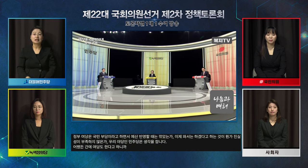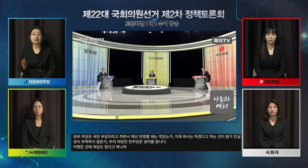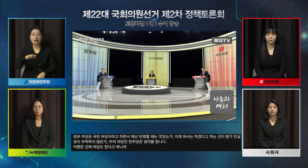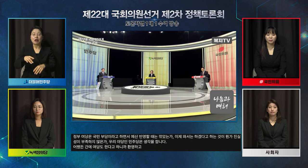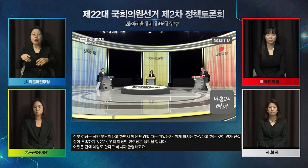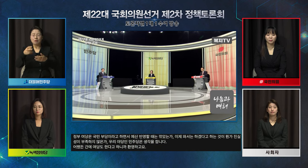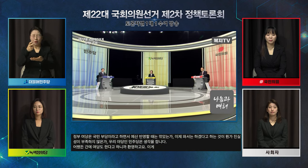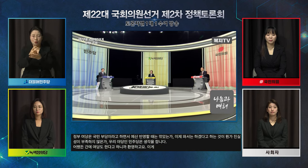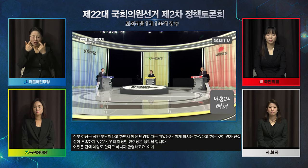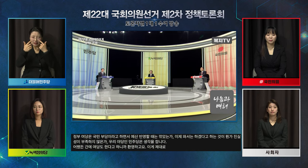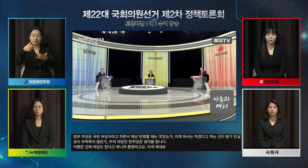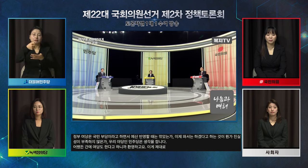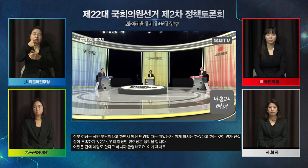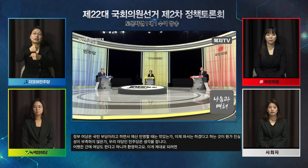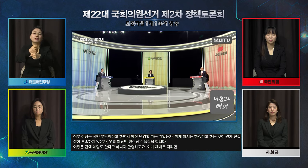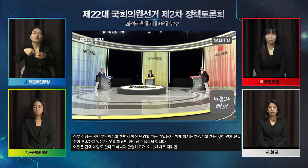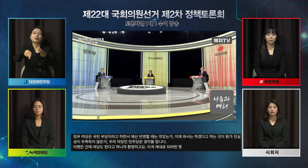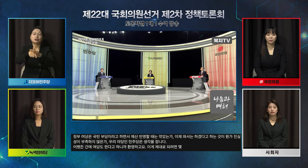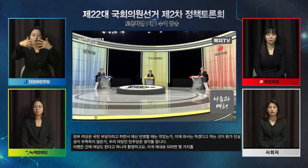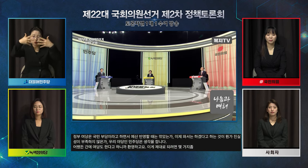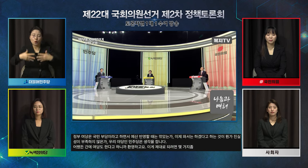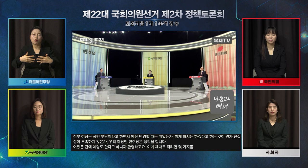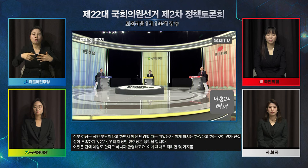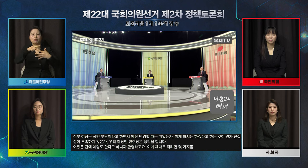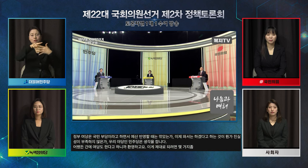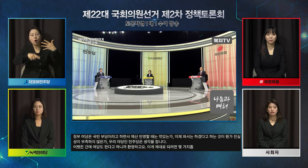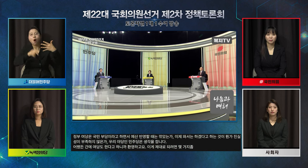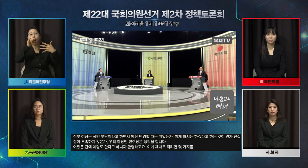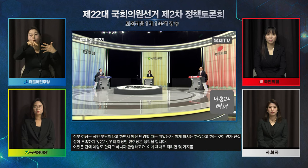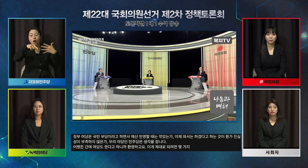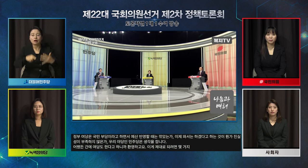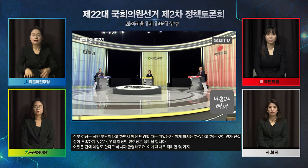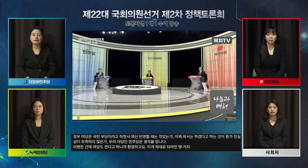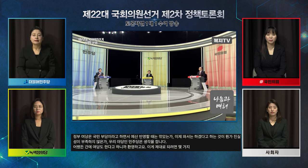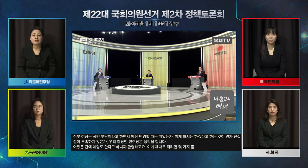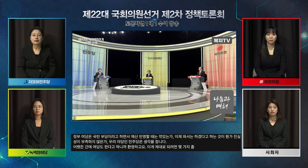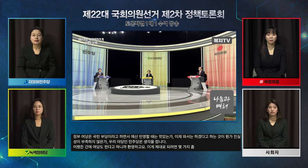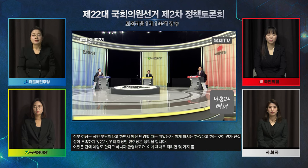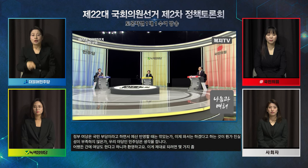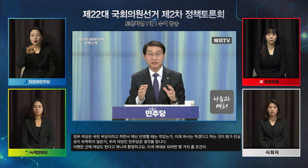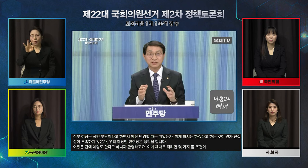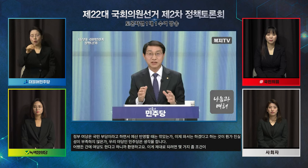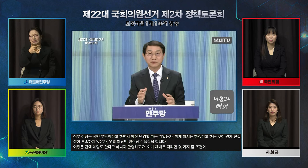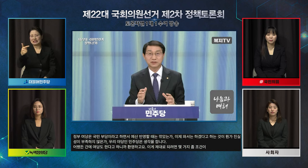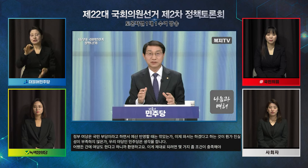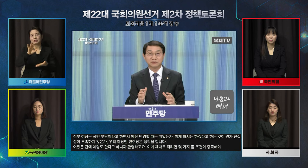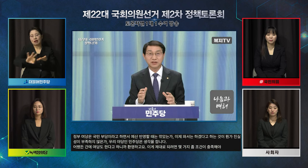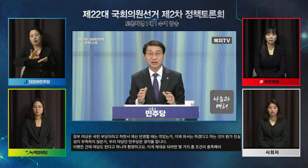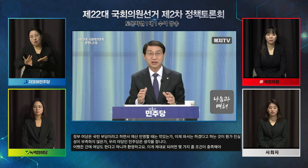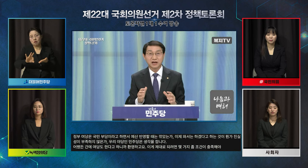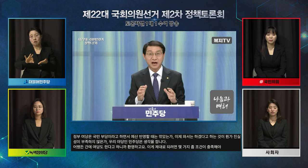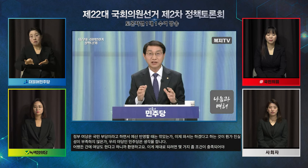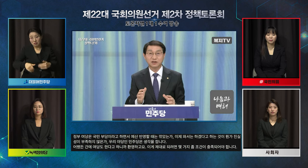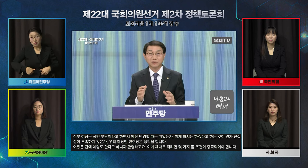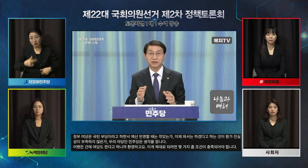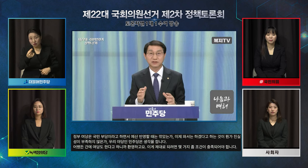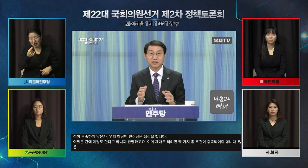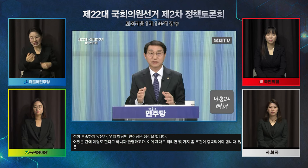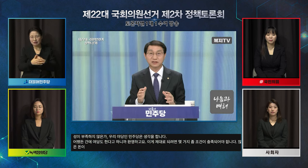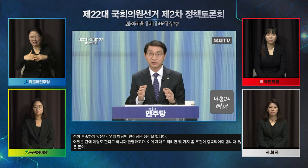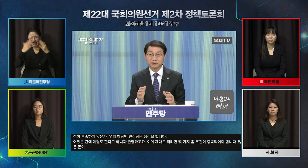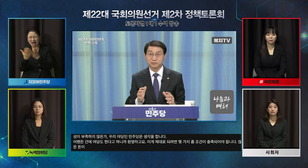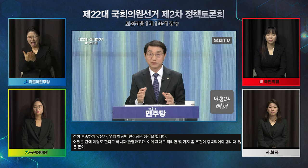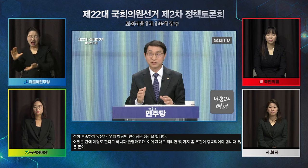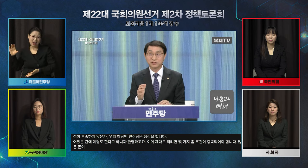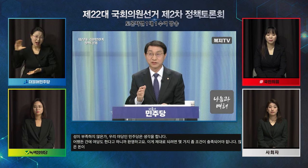되려고 하면 몇 가지 조건들 충족돼야 됩니다. 이게 상당히 많은 돈이 들어가는 사업이기 때문에 한꺼번에